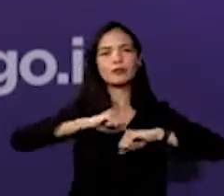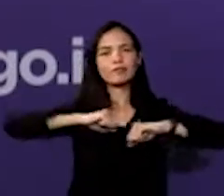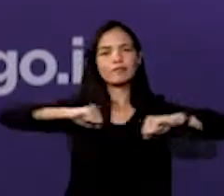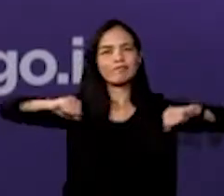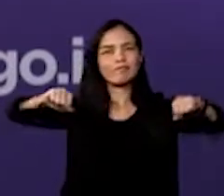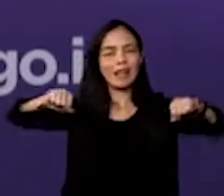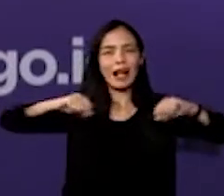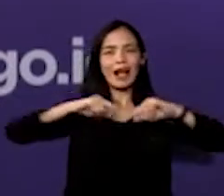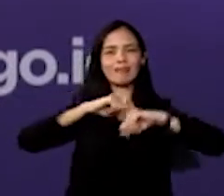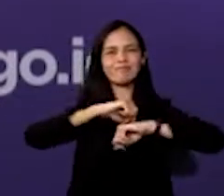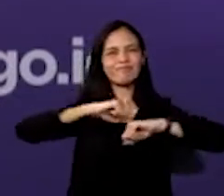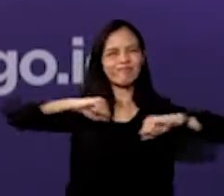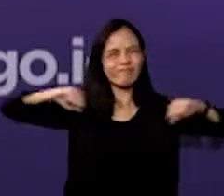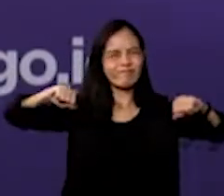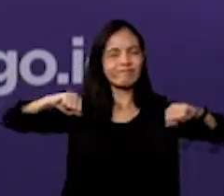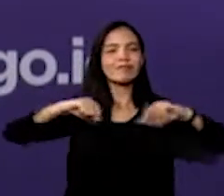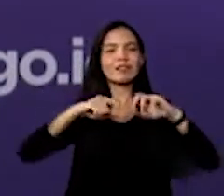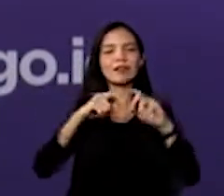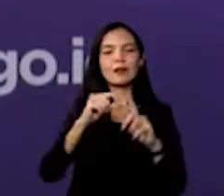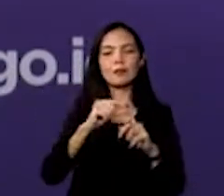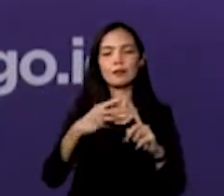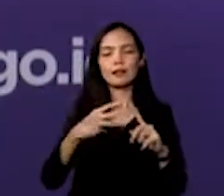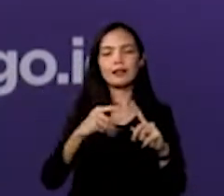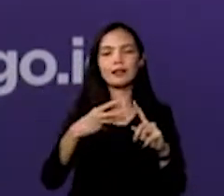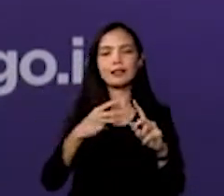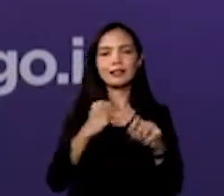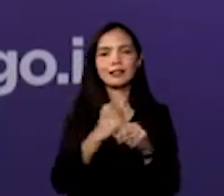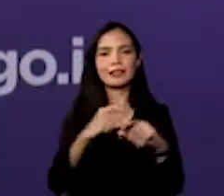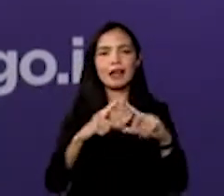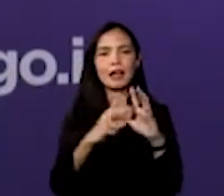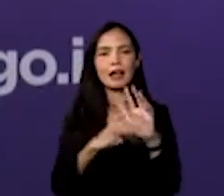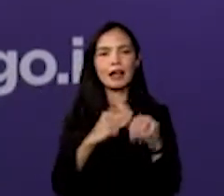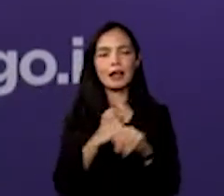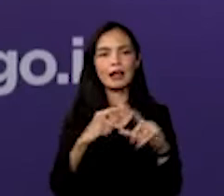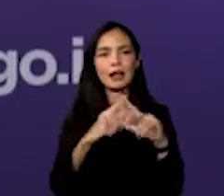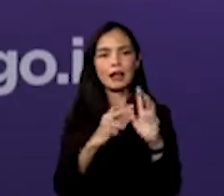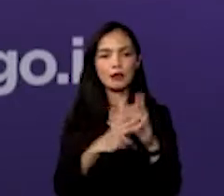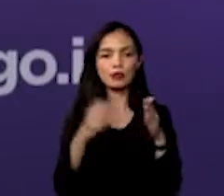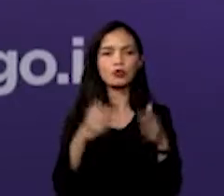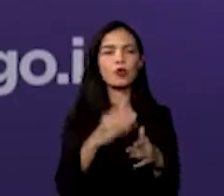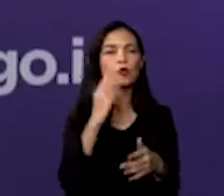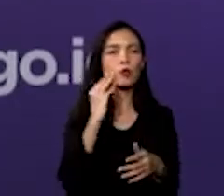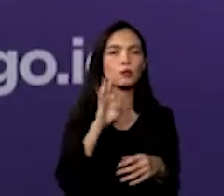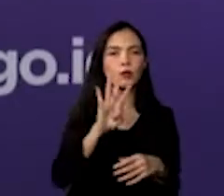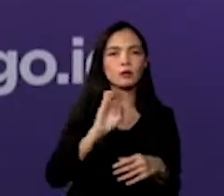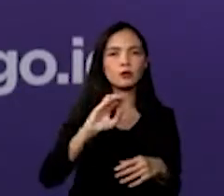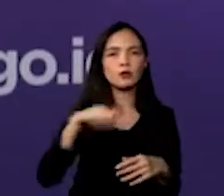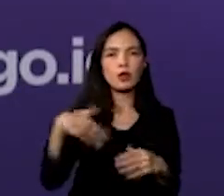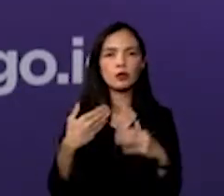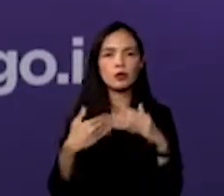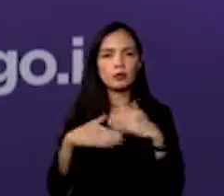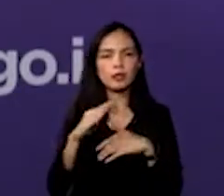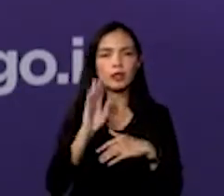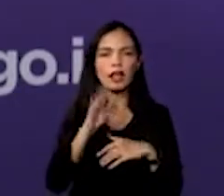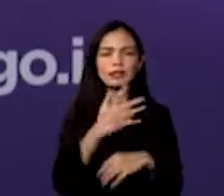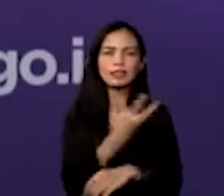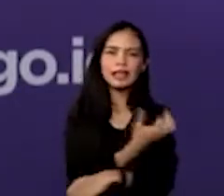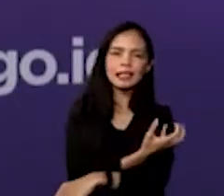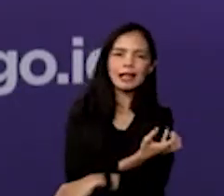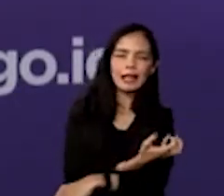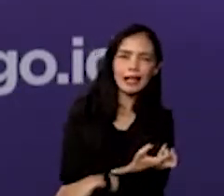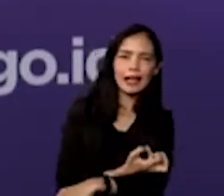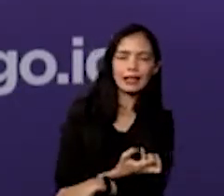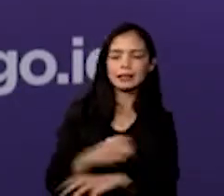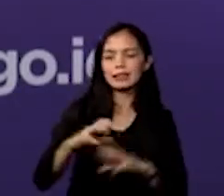boleh lupa khususnya bagi mereka yang umur 40 tahun ke atas Oh gitu nanti ngilu-ngilu semua habis kerja